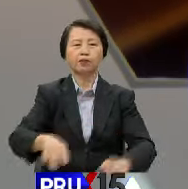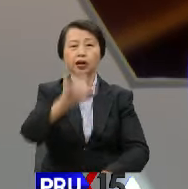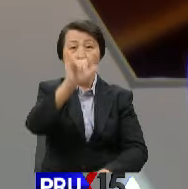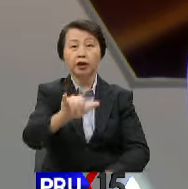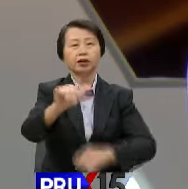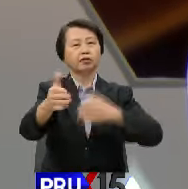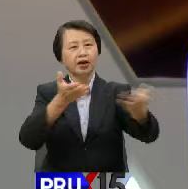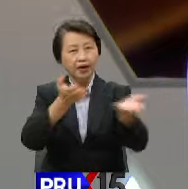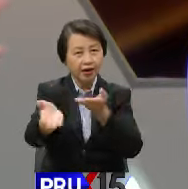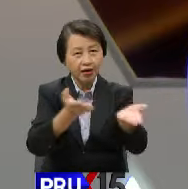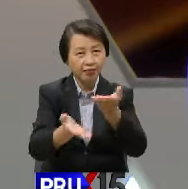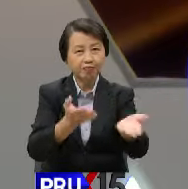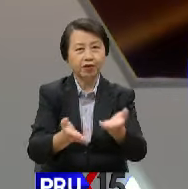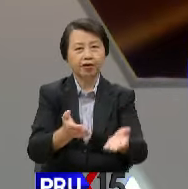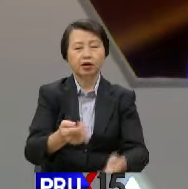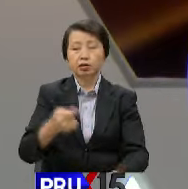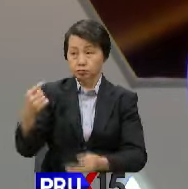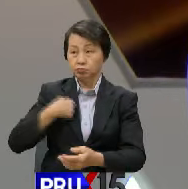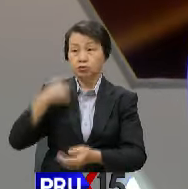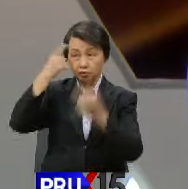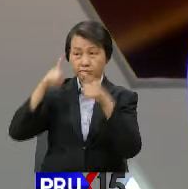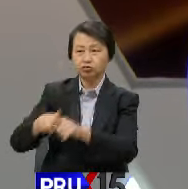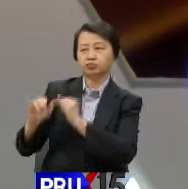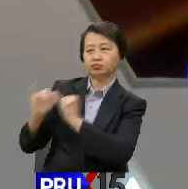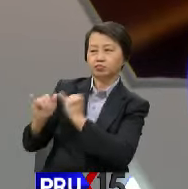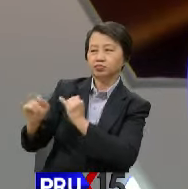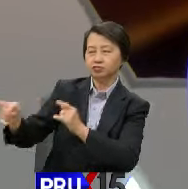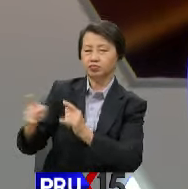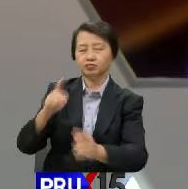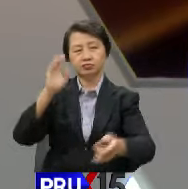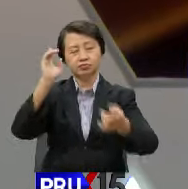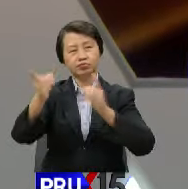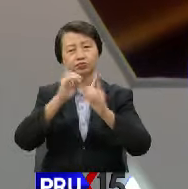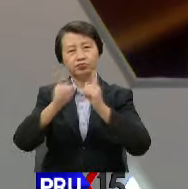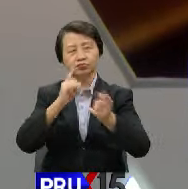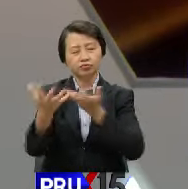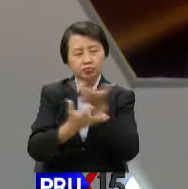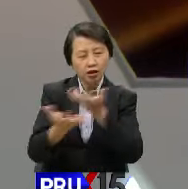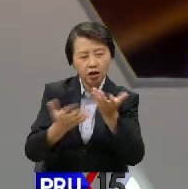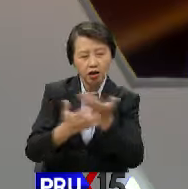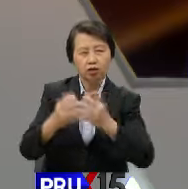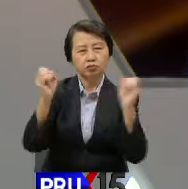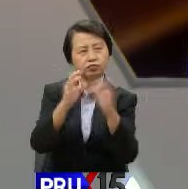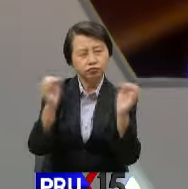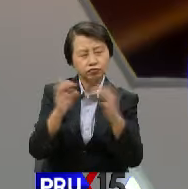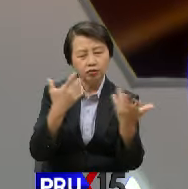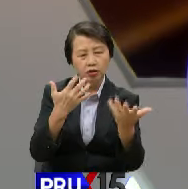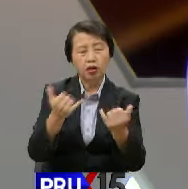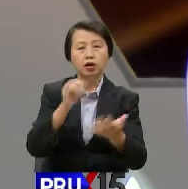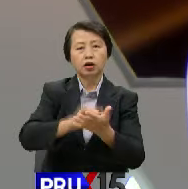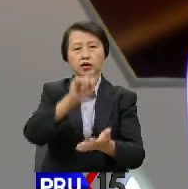Saya anak setuju lah seperti Prof ya dengan perdebatan politik dan beberapa